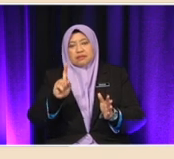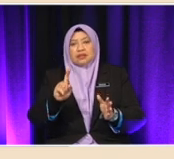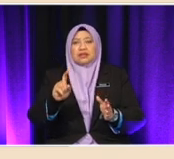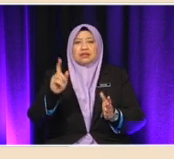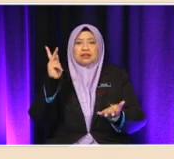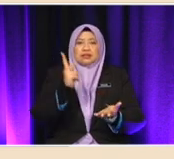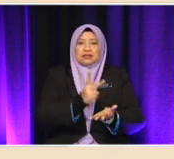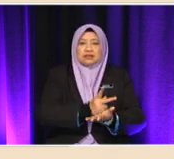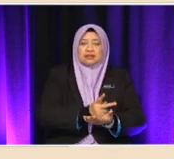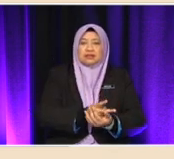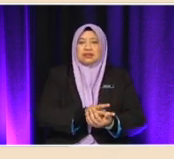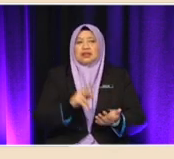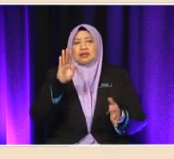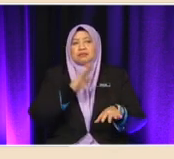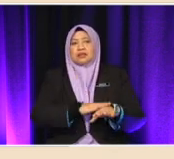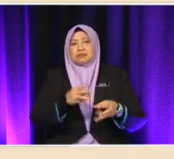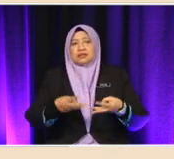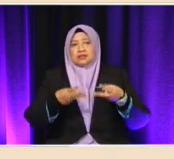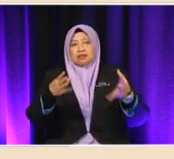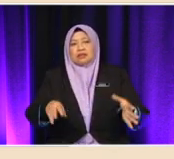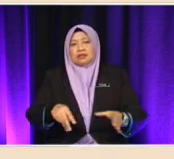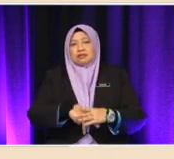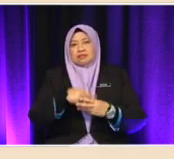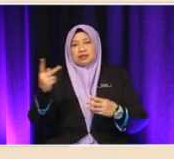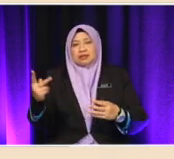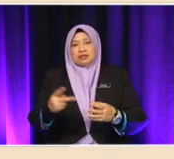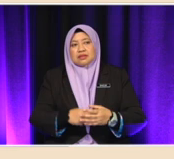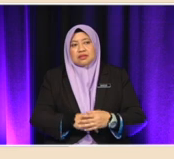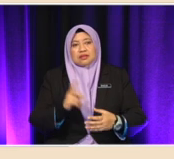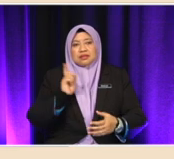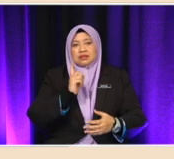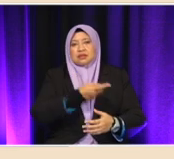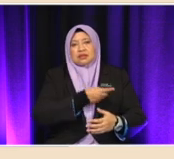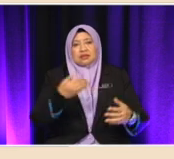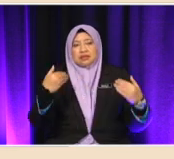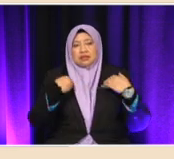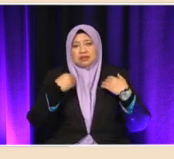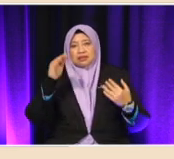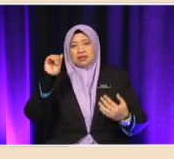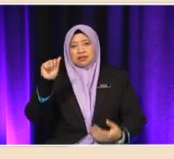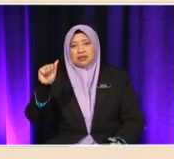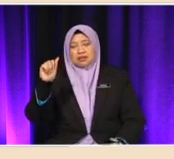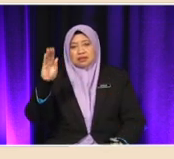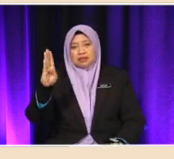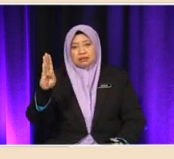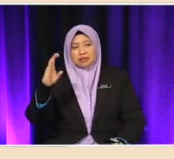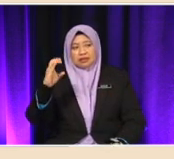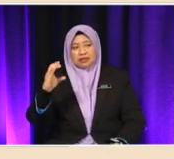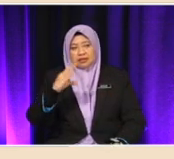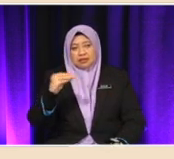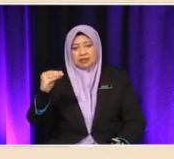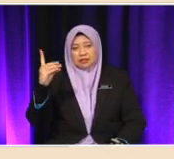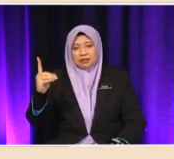penawaran padi Oke kita ada Fb c dan